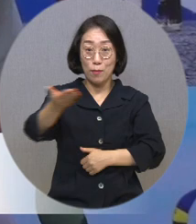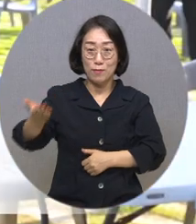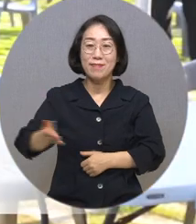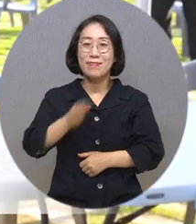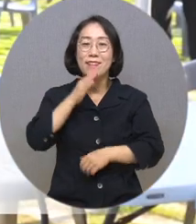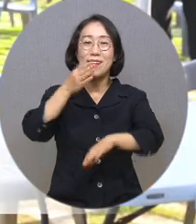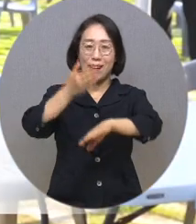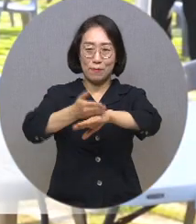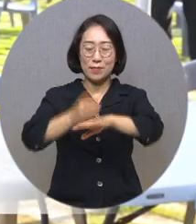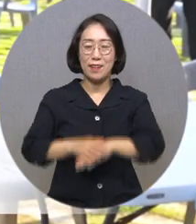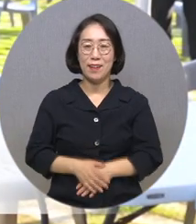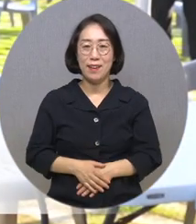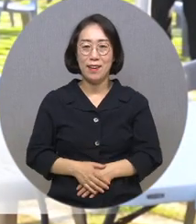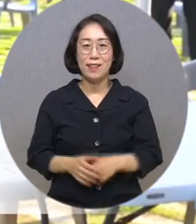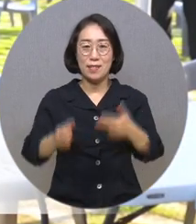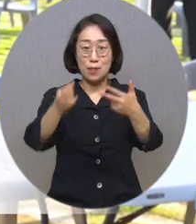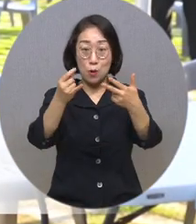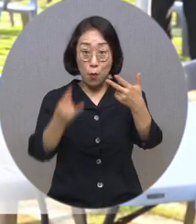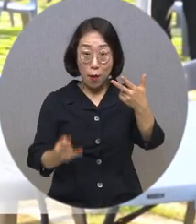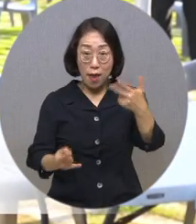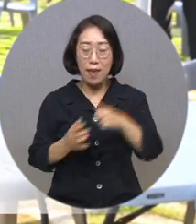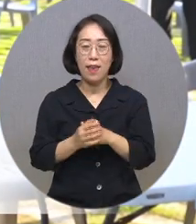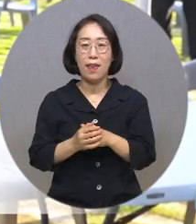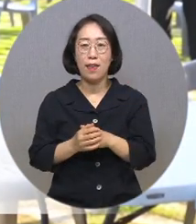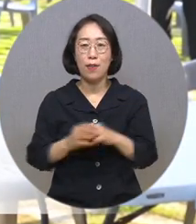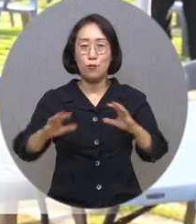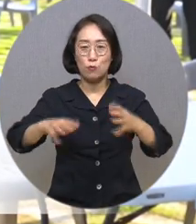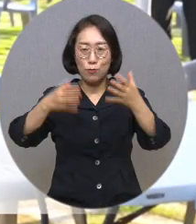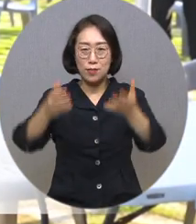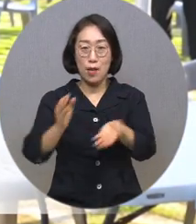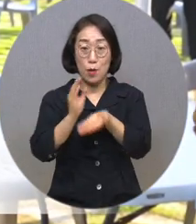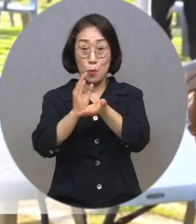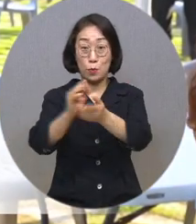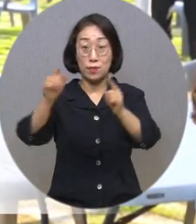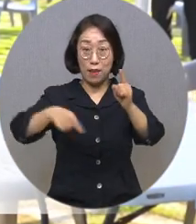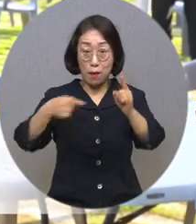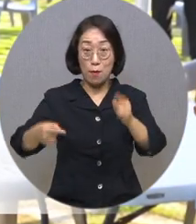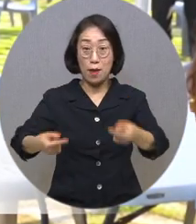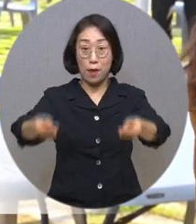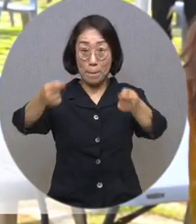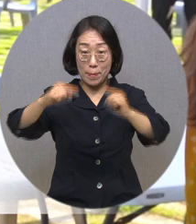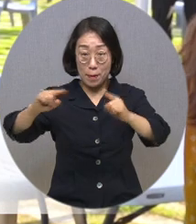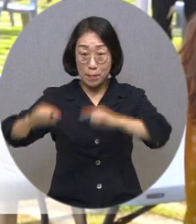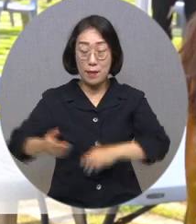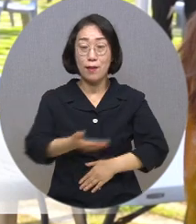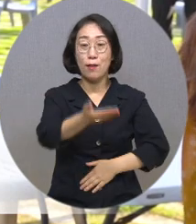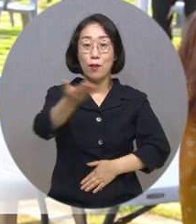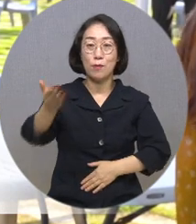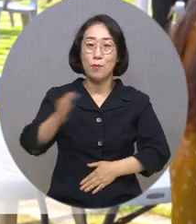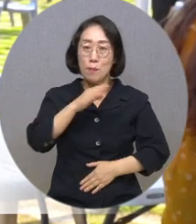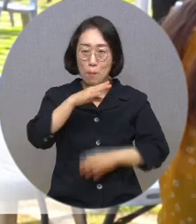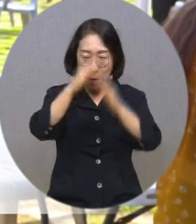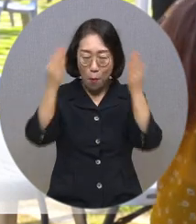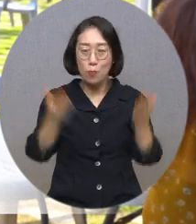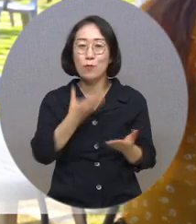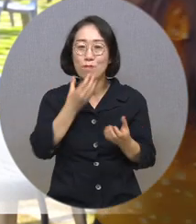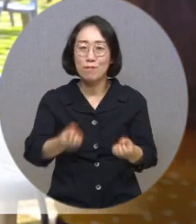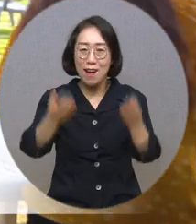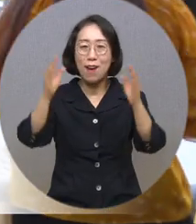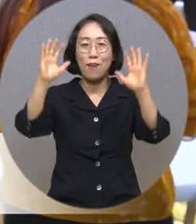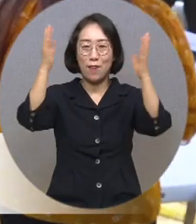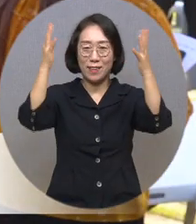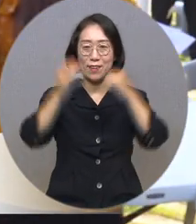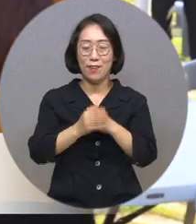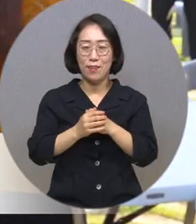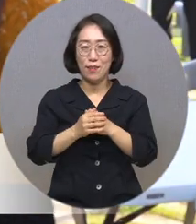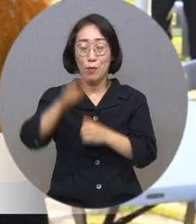생각합니다. 먼저 제7회 새만금컵 국제 요트 대회에 참석하신 모든 분들을 환영합니다. 아울러